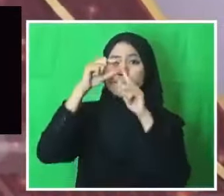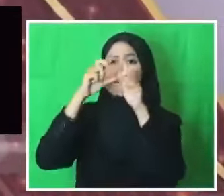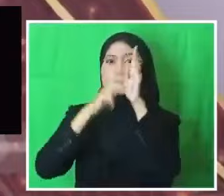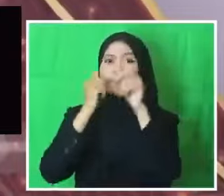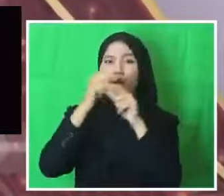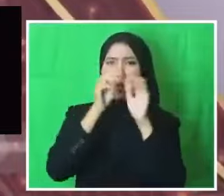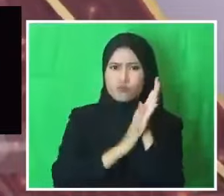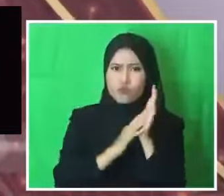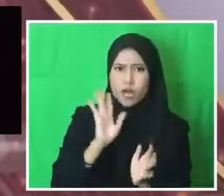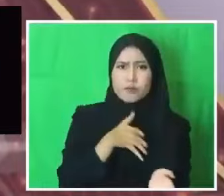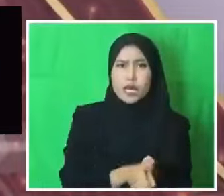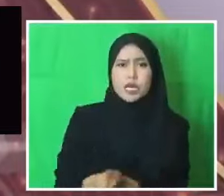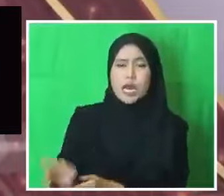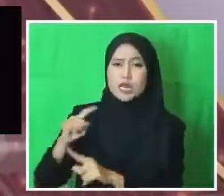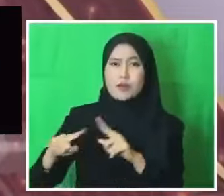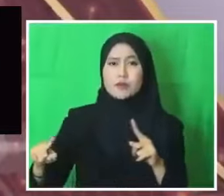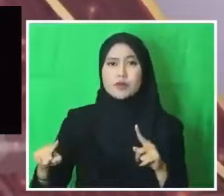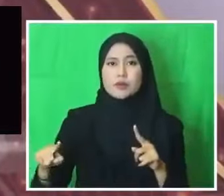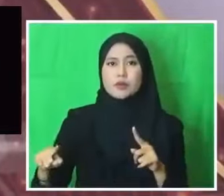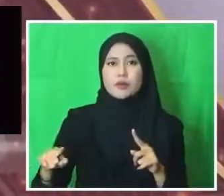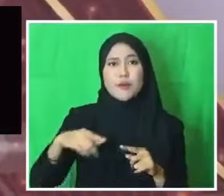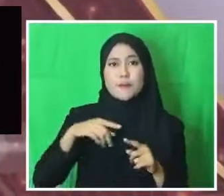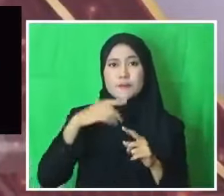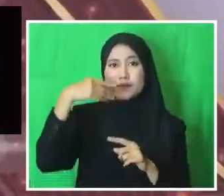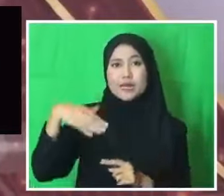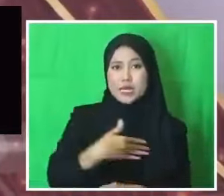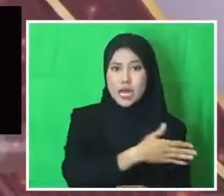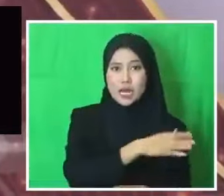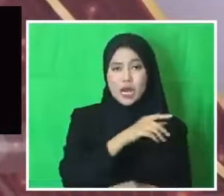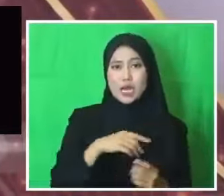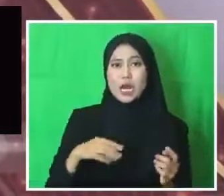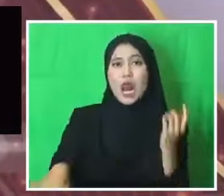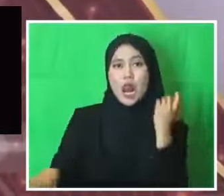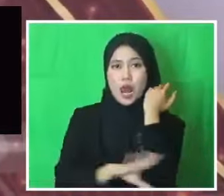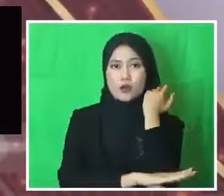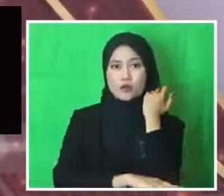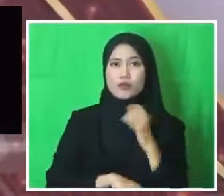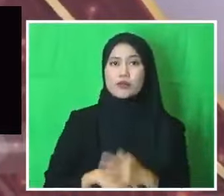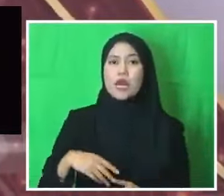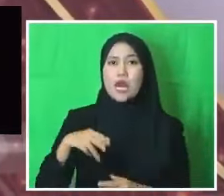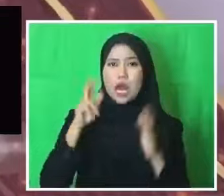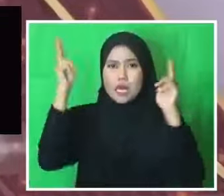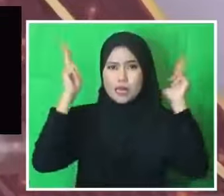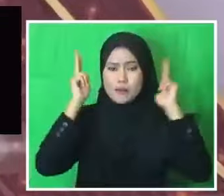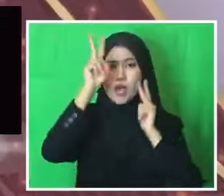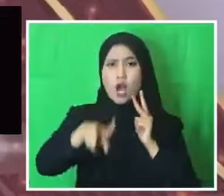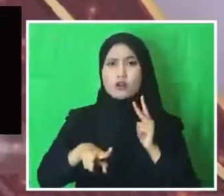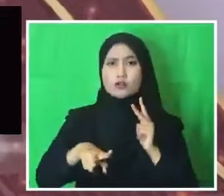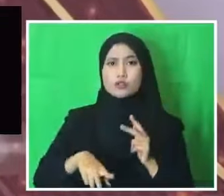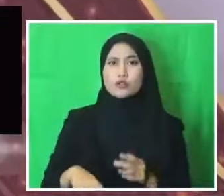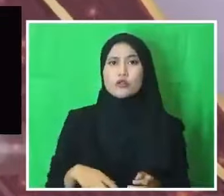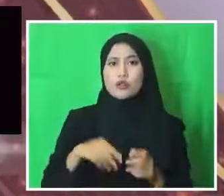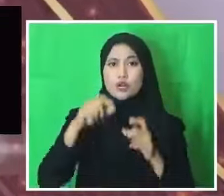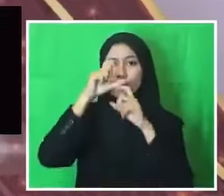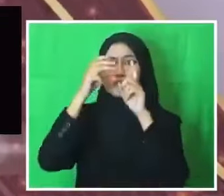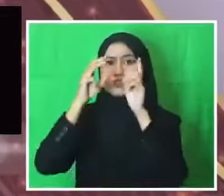pertanian perkebunan tapi juga dari perikanan kelautan sehingga ke depan MTB harus menjadi lumbung sumber